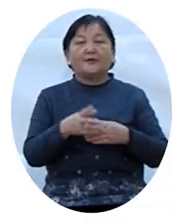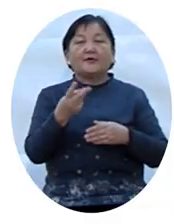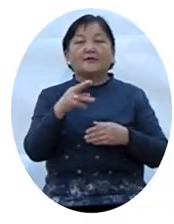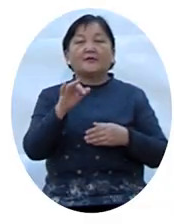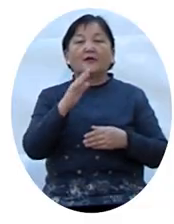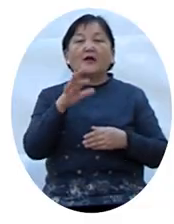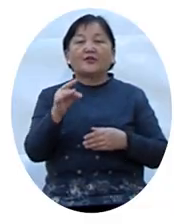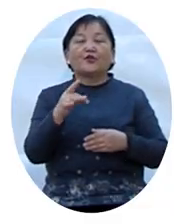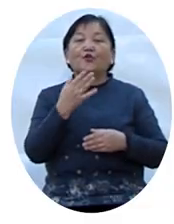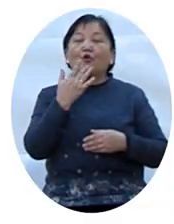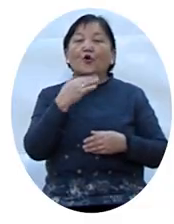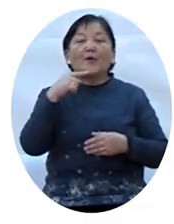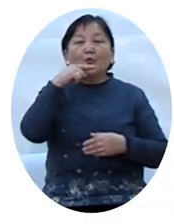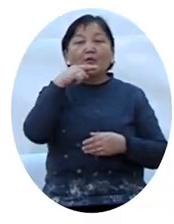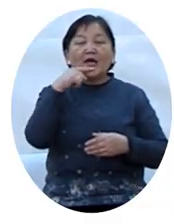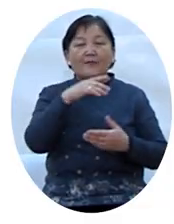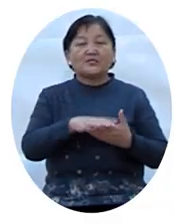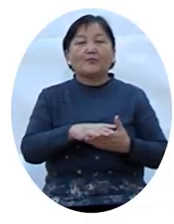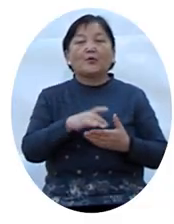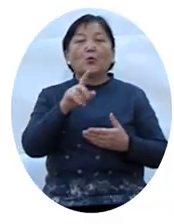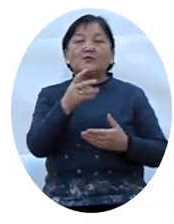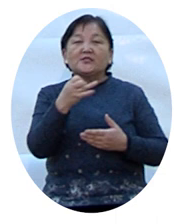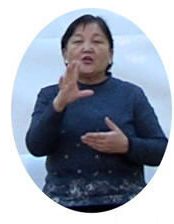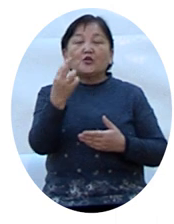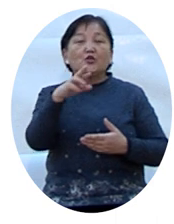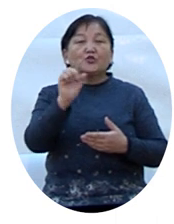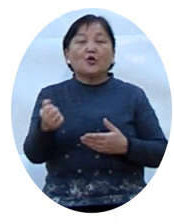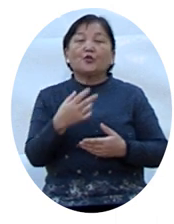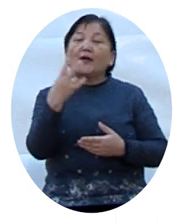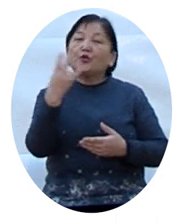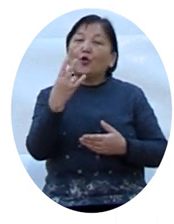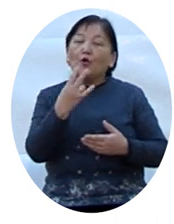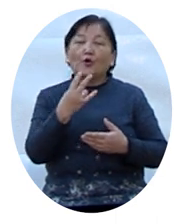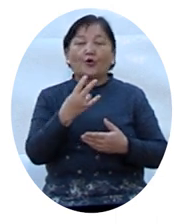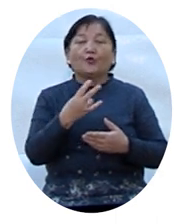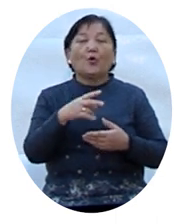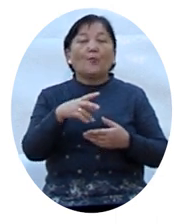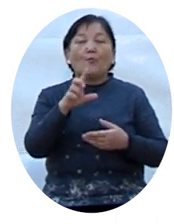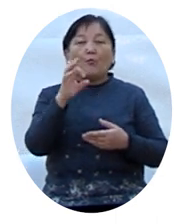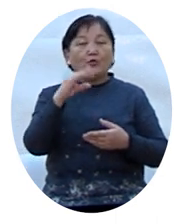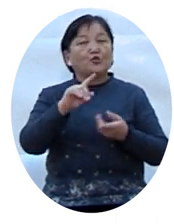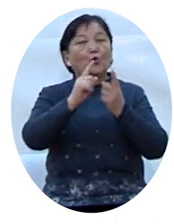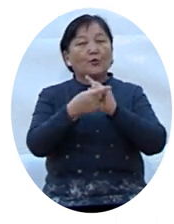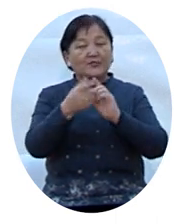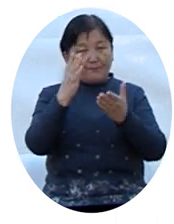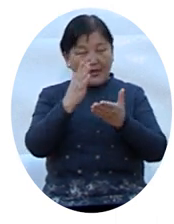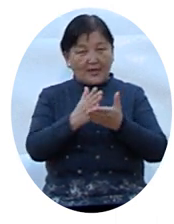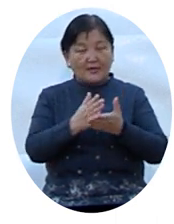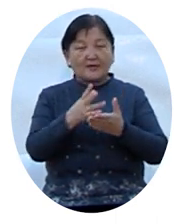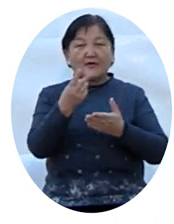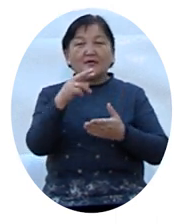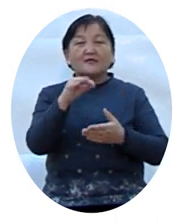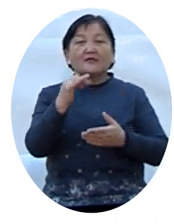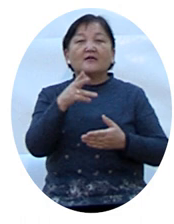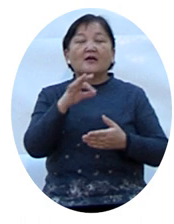индикаторын өнгө улаан өнгө үзүүлсэн бол хүнсний содын уусмалыг танихад индикаторын өнгө ногоон өнгө болон хувирсан байна. Тэгэхээр индикаторын